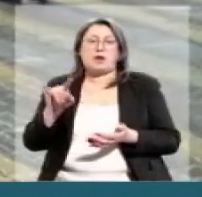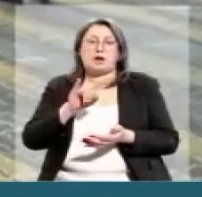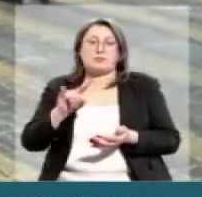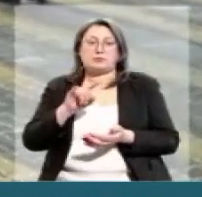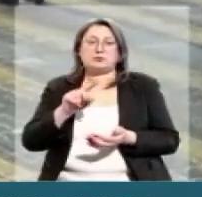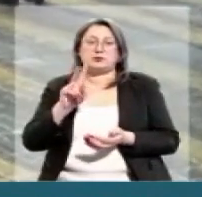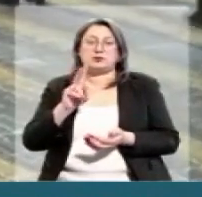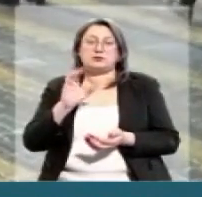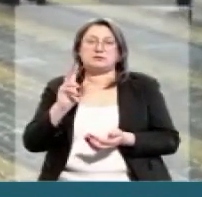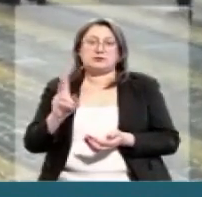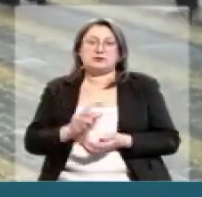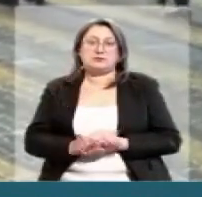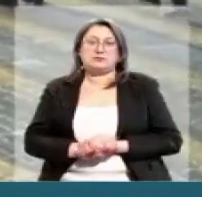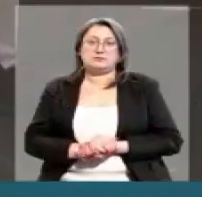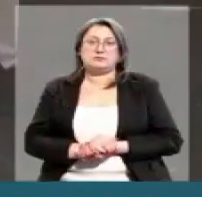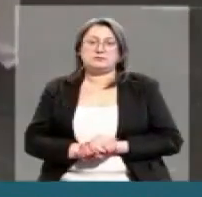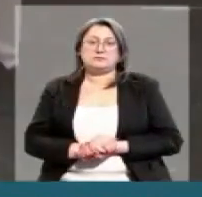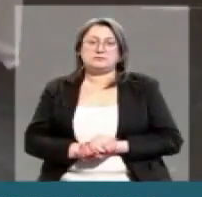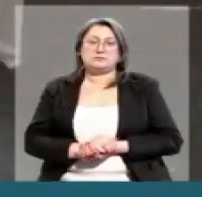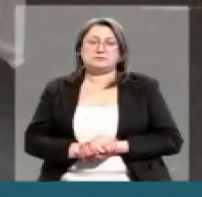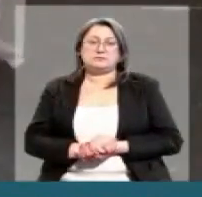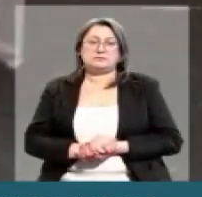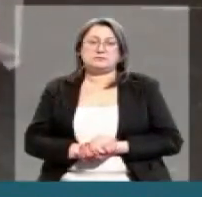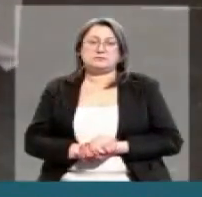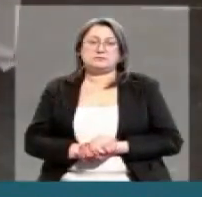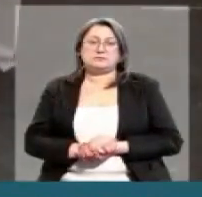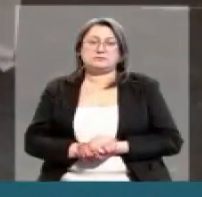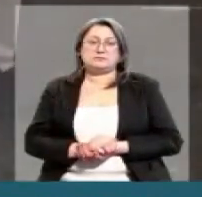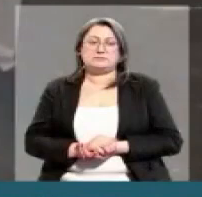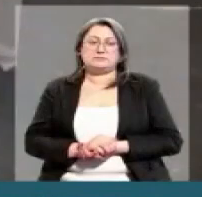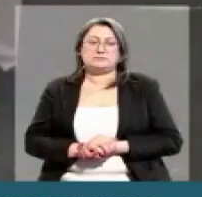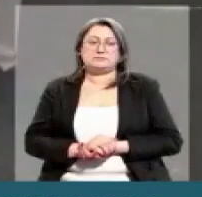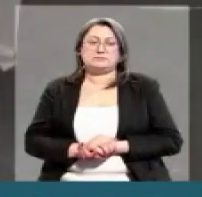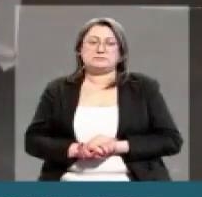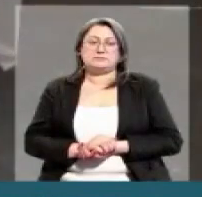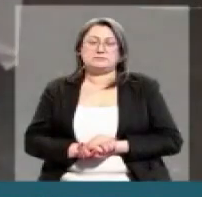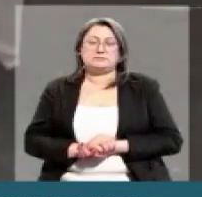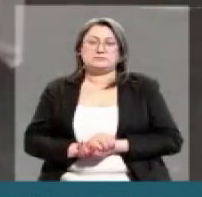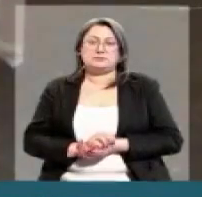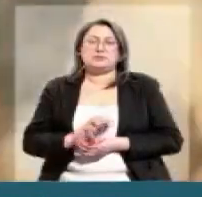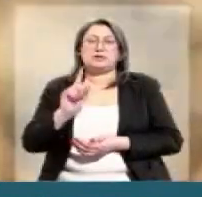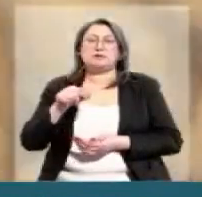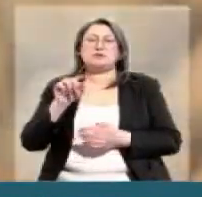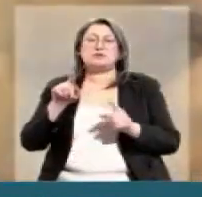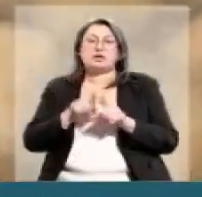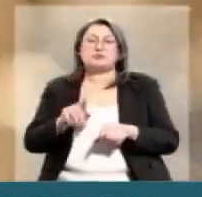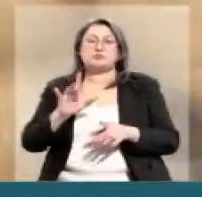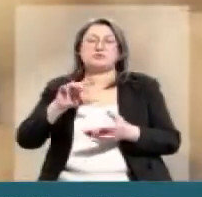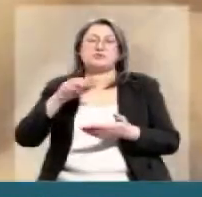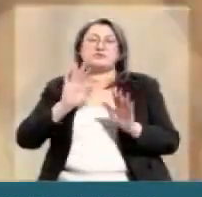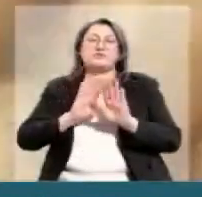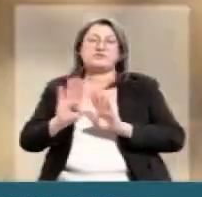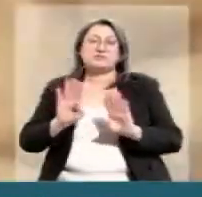Мерекелік шаралар мұнымен шектелмейді. Сонымен қоса, бауырсақ, күн мен бақыт символы атты көрме саттықта өтеді. Ал қала